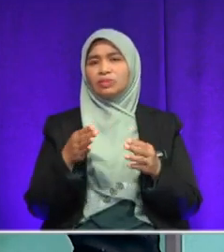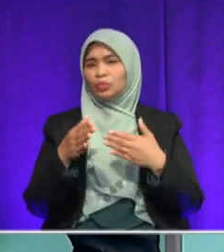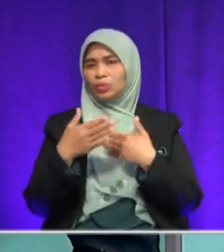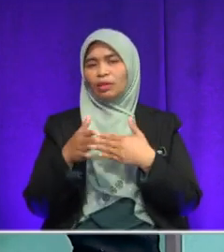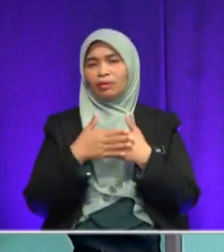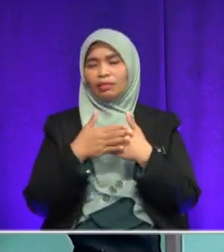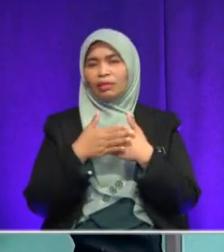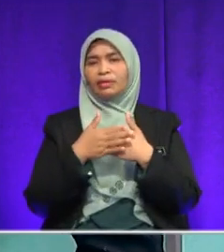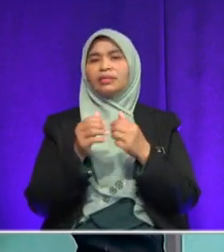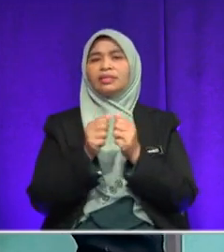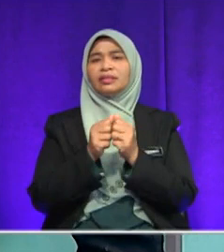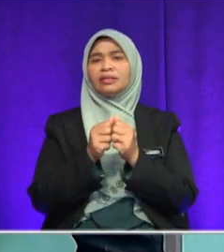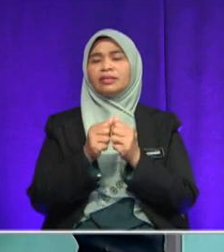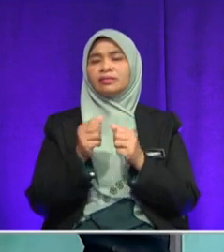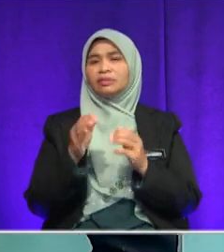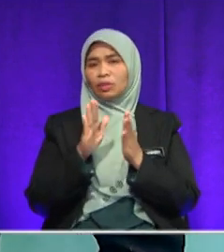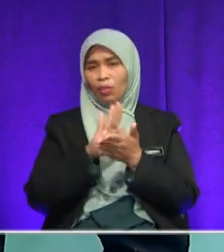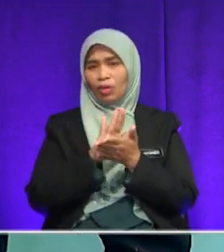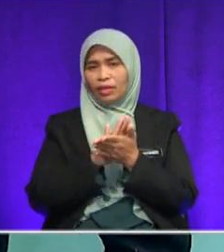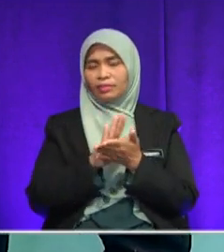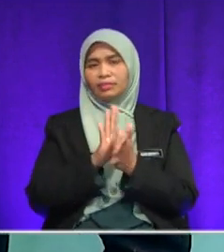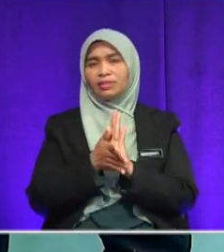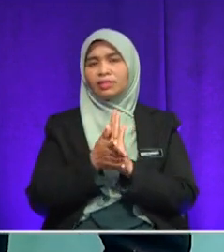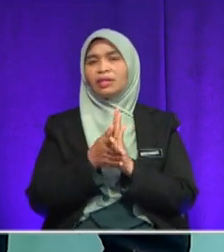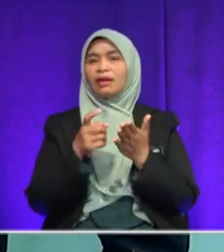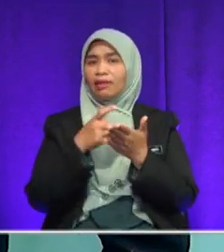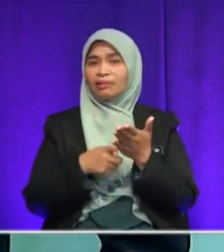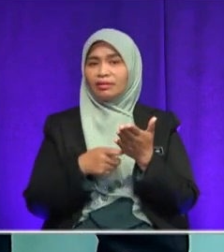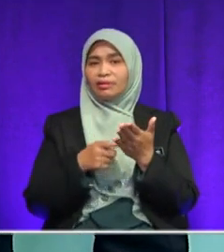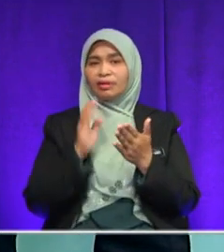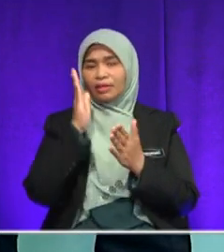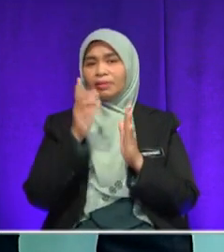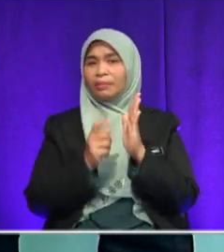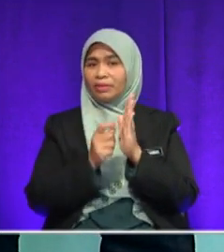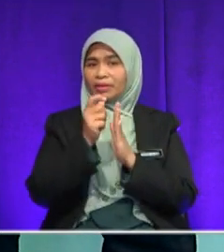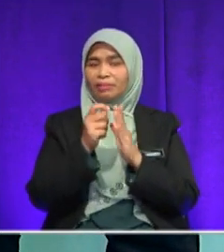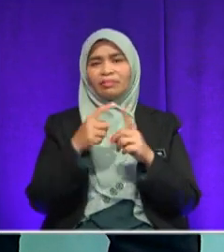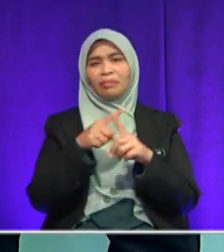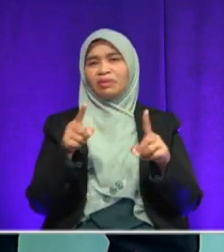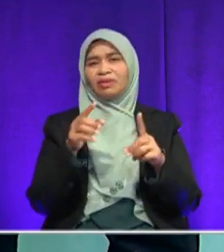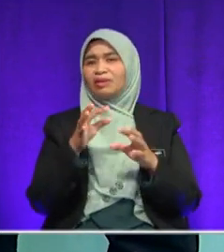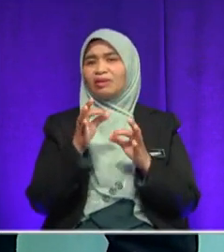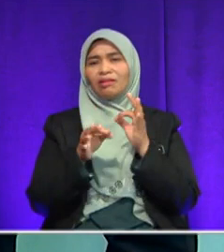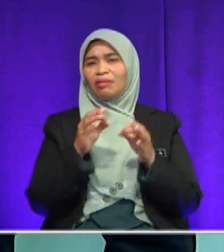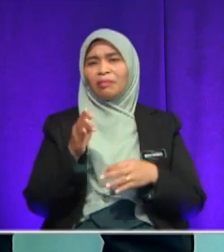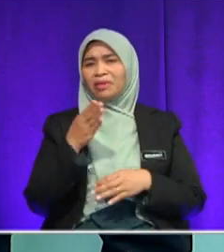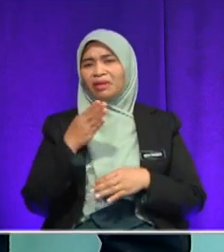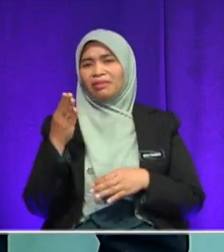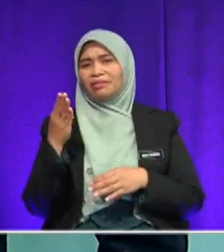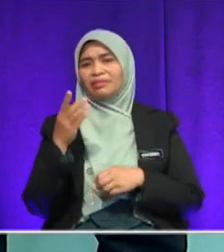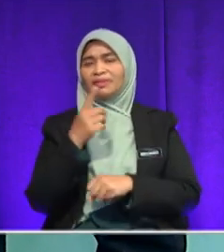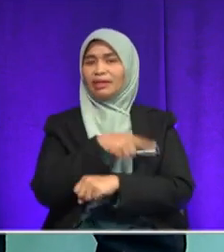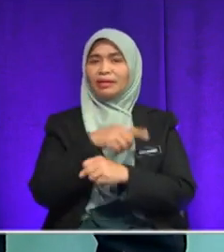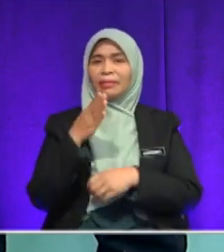sekolah, so biasanya harga baju sekolah, uniform sekolah akan meningkat. Tetapi kalau di luar musim persekolahan, biasanya tak ramai